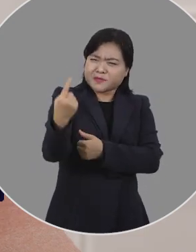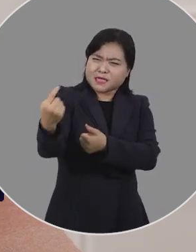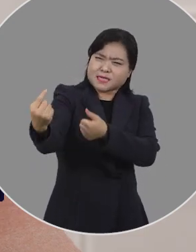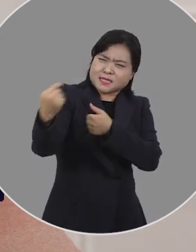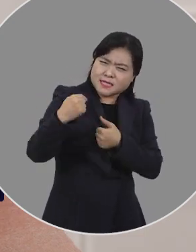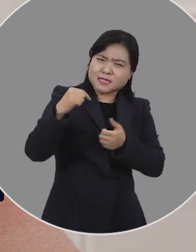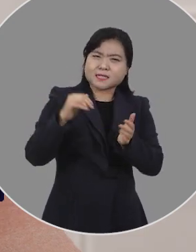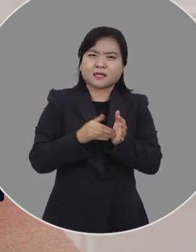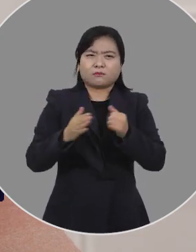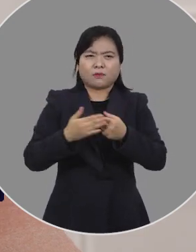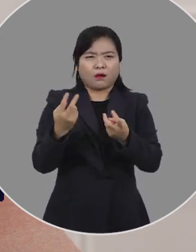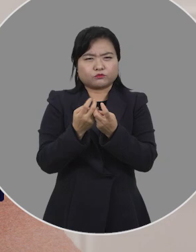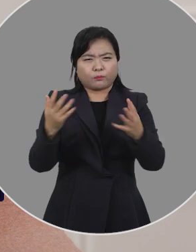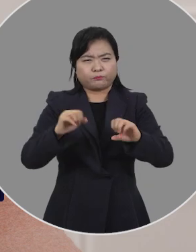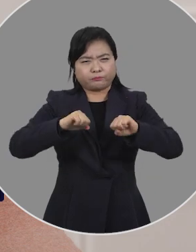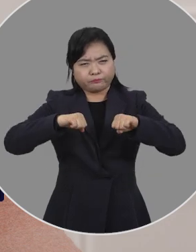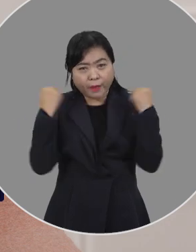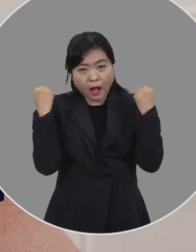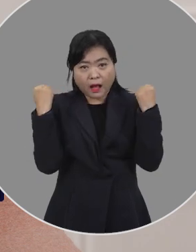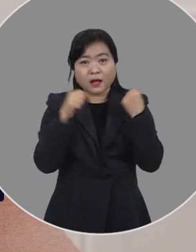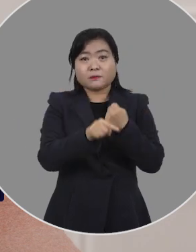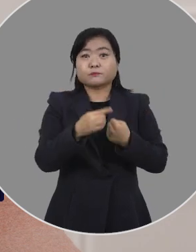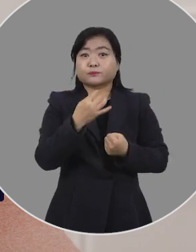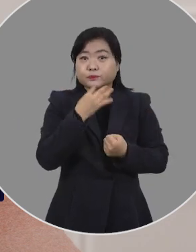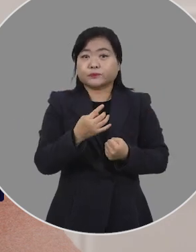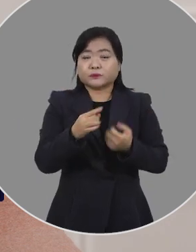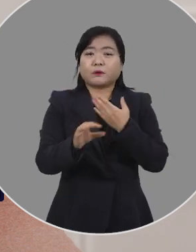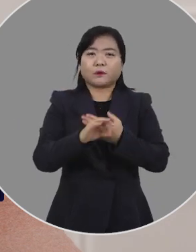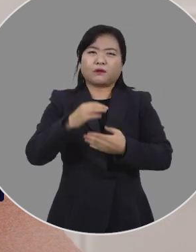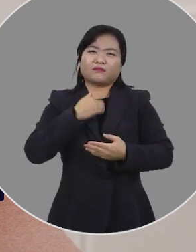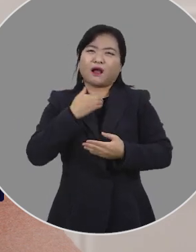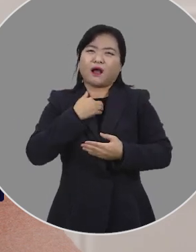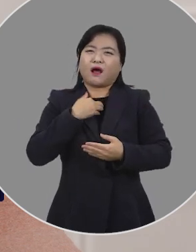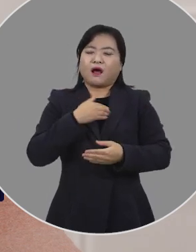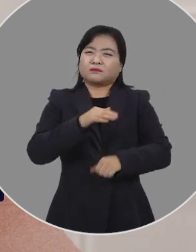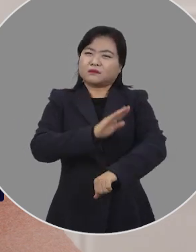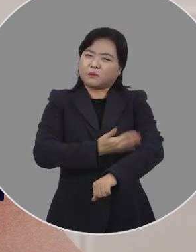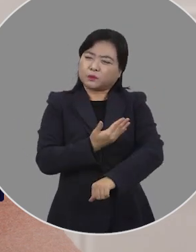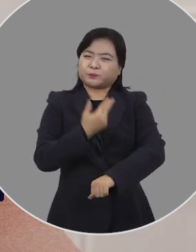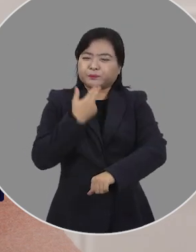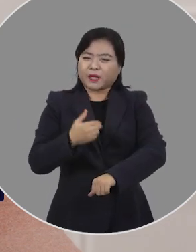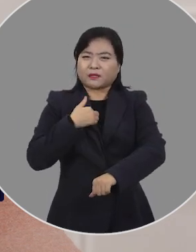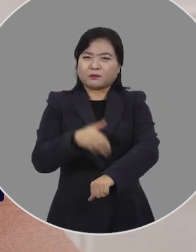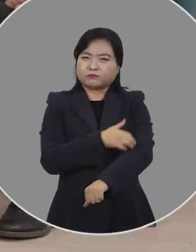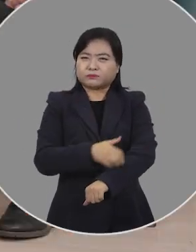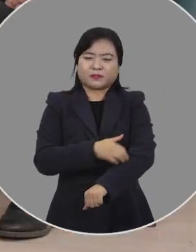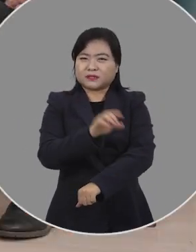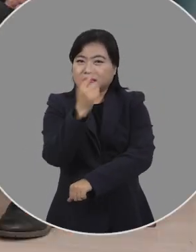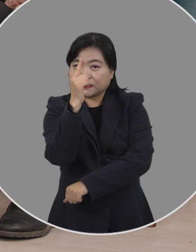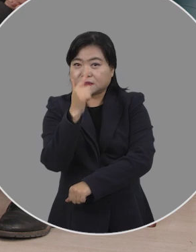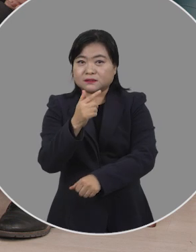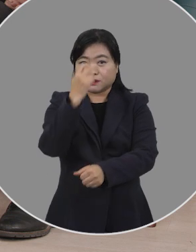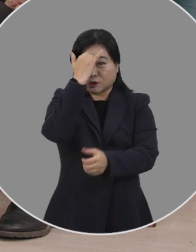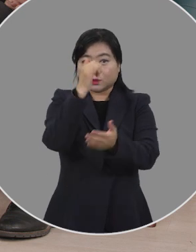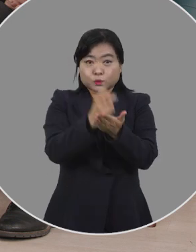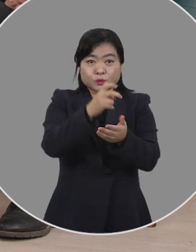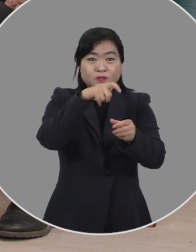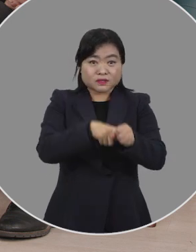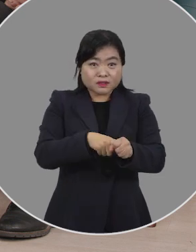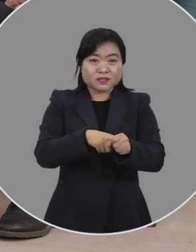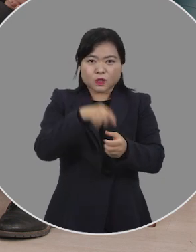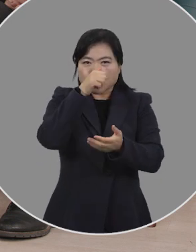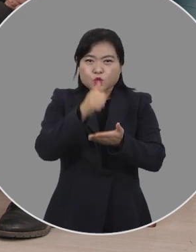그때 사실은 상대적으로 그런 어떤 불편함, 내가 어떤 큰 잘못을 했구나 하는 데서 오는 그런 도덕적인